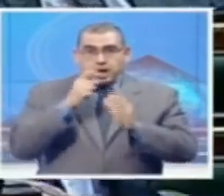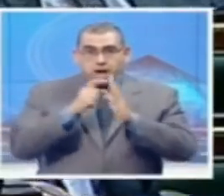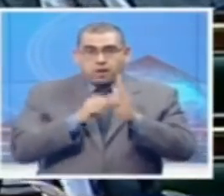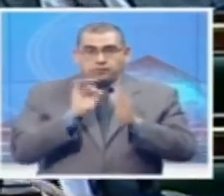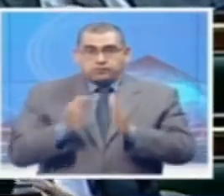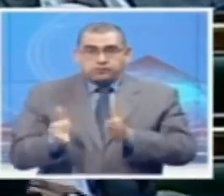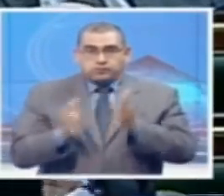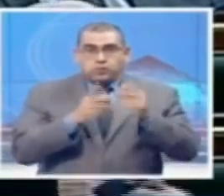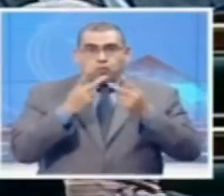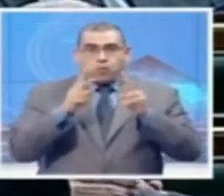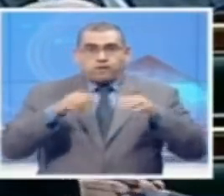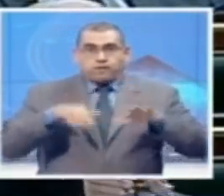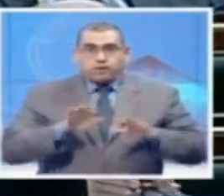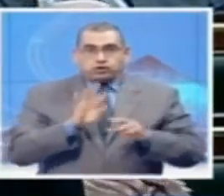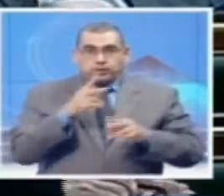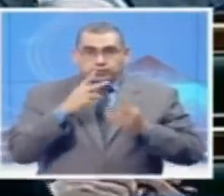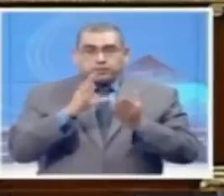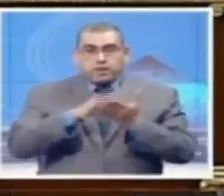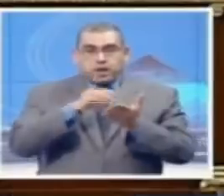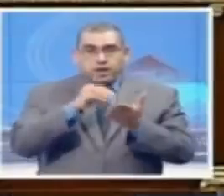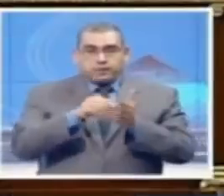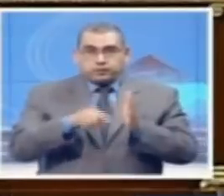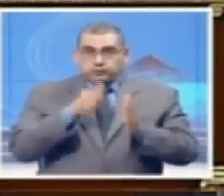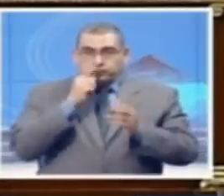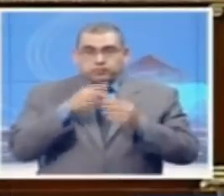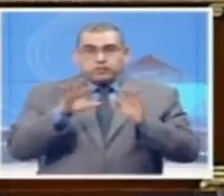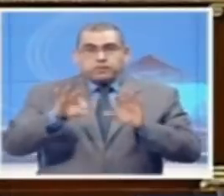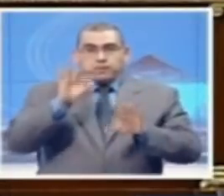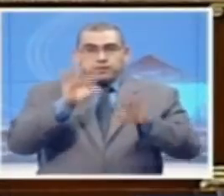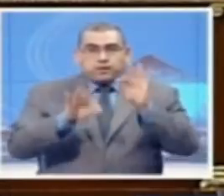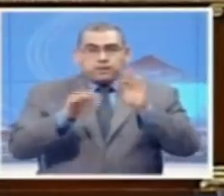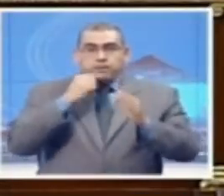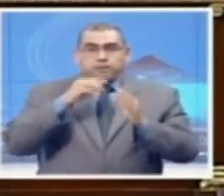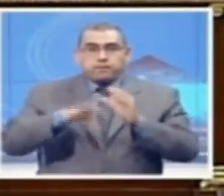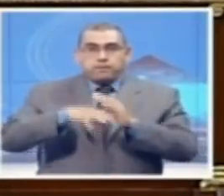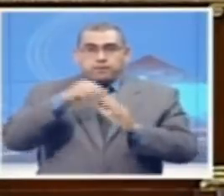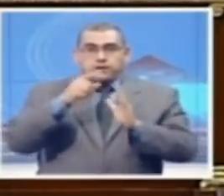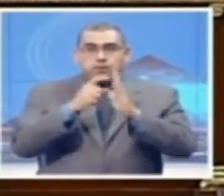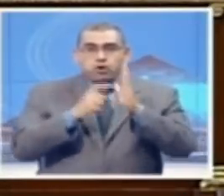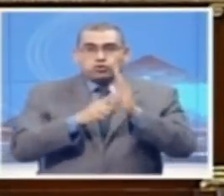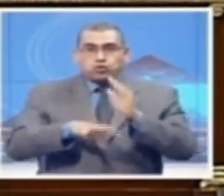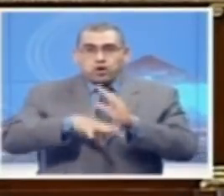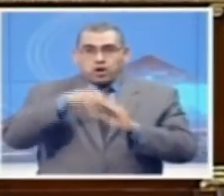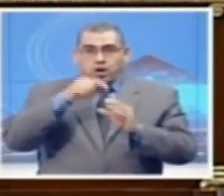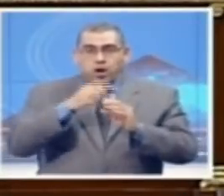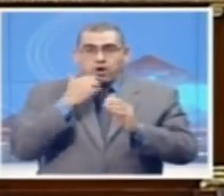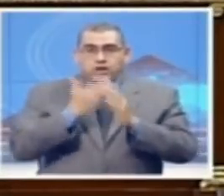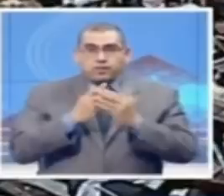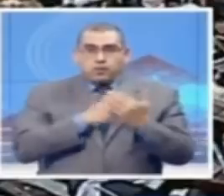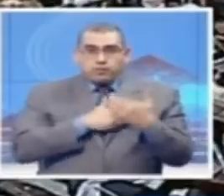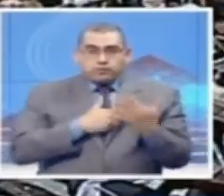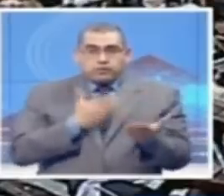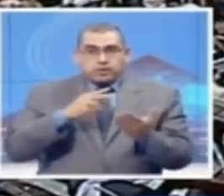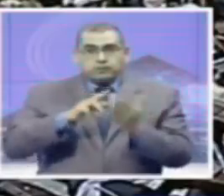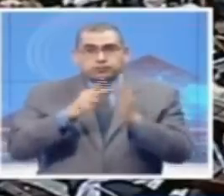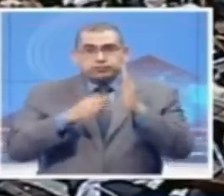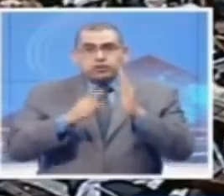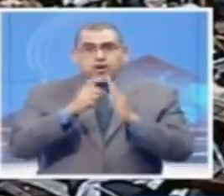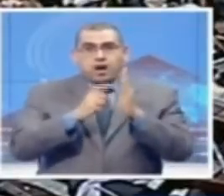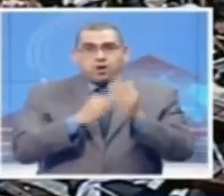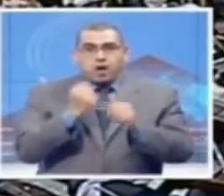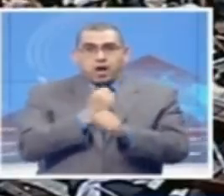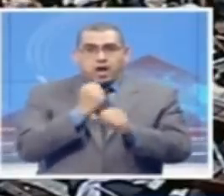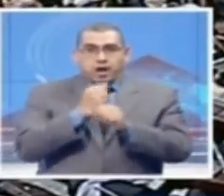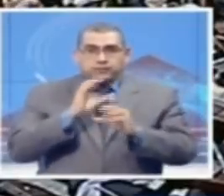عليها. كما وافق المجلس مبدئيا على بعض مواد مشروع قانون مقدم من الحكومة بتعديل بعض أحكام قانون تنظيم